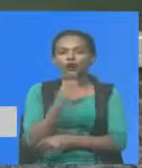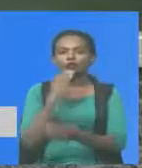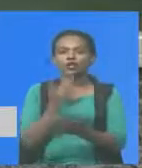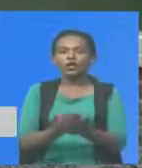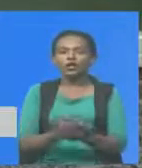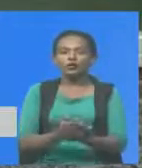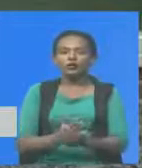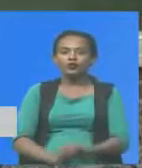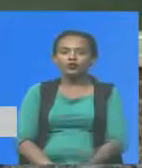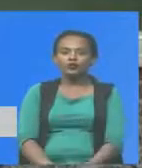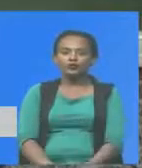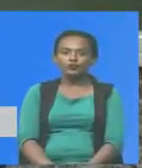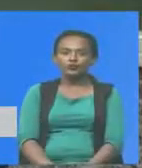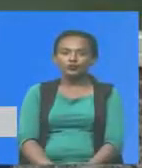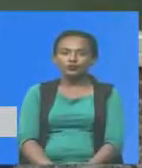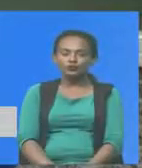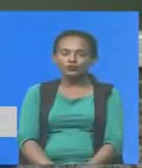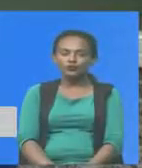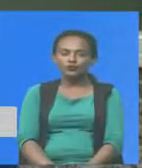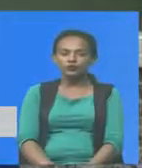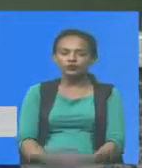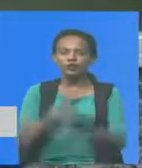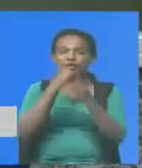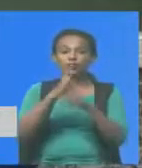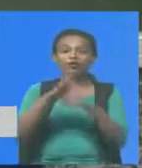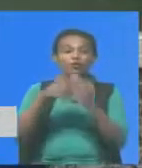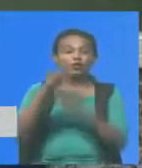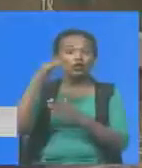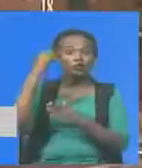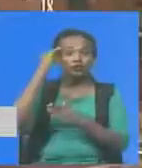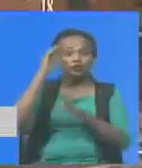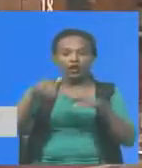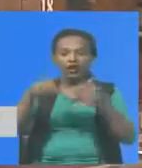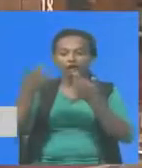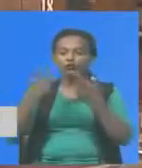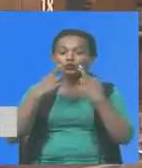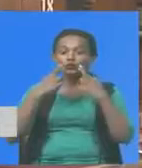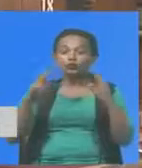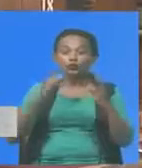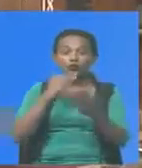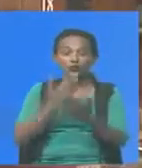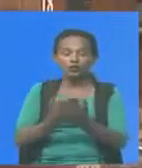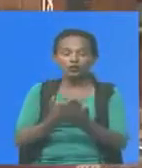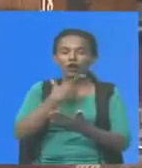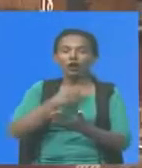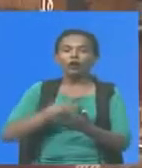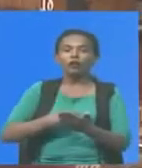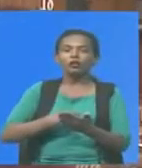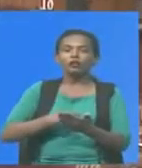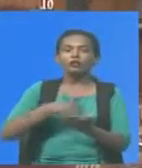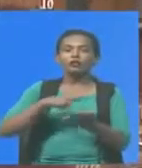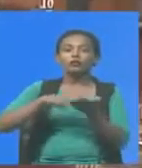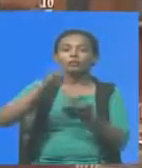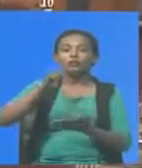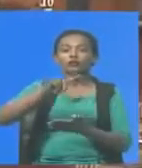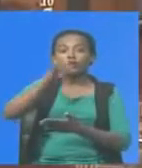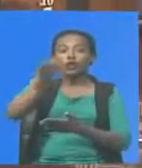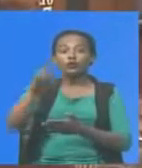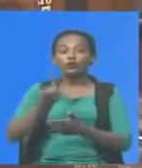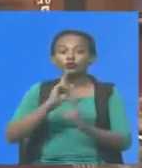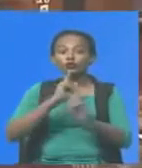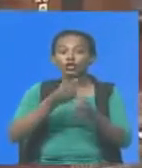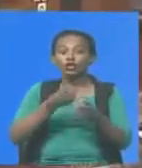አመሰግናለሁ። ክቡር ጠቅላይ ሚኒስትር ላቀረቡት ሪፖርት ያመሰገንኩ ከአባላት ለሚነሱ ጥያቄዎች ምላሽ ለመስጠት